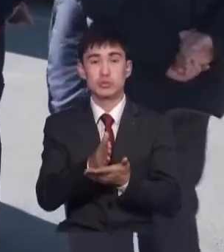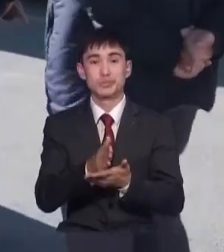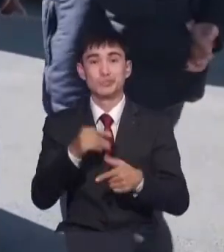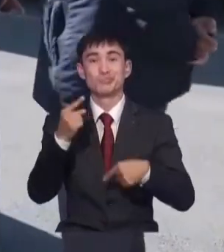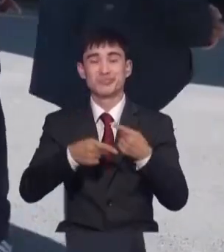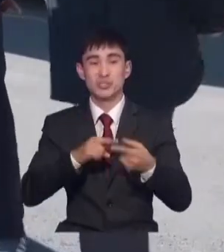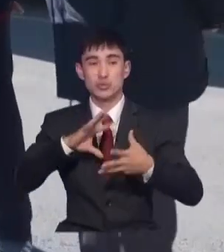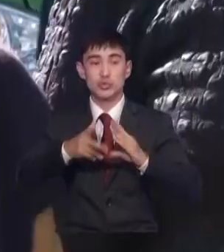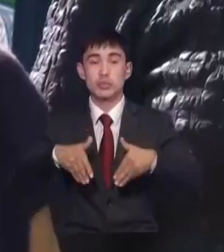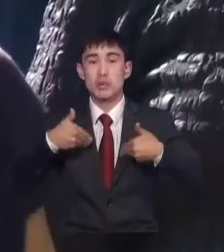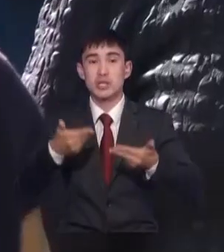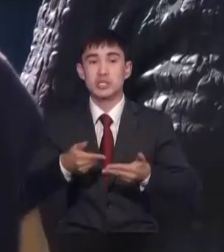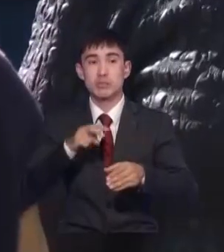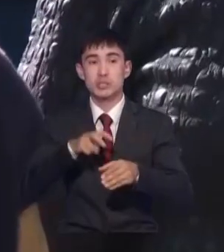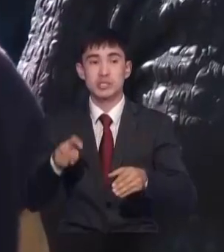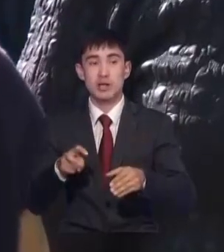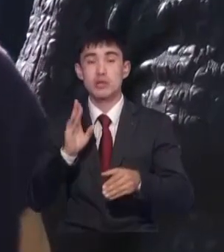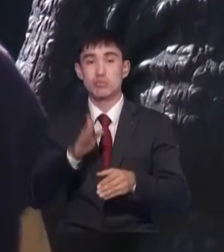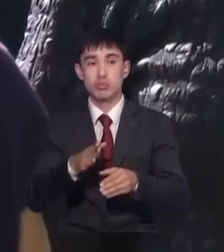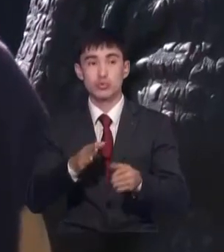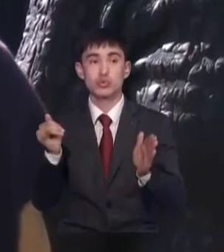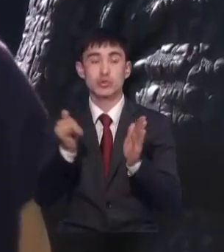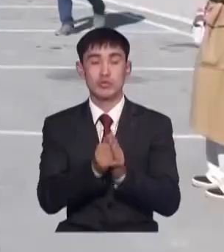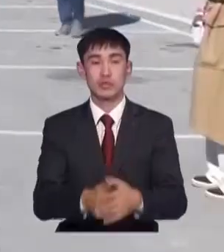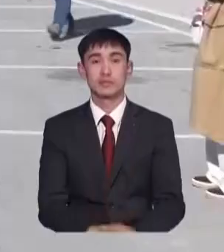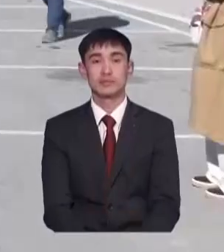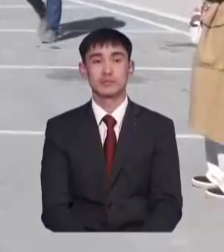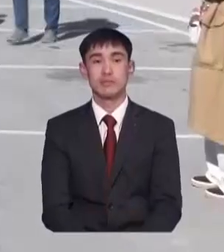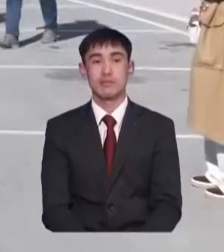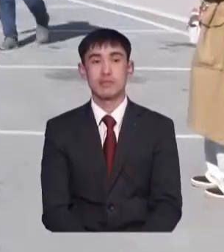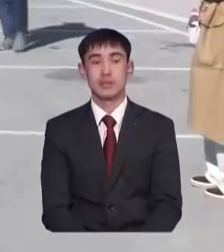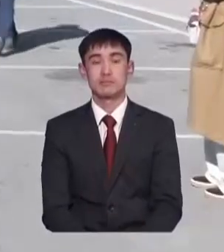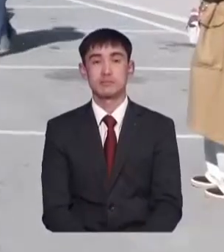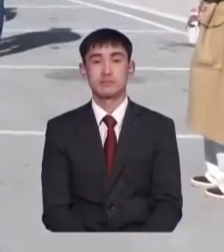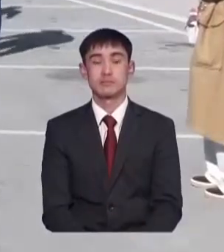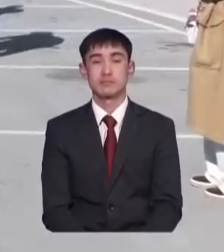После, с учетом предложений пассажиров, они будут установлены.